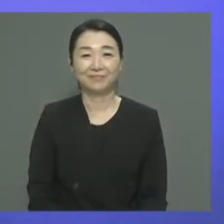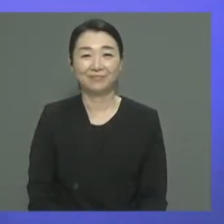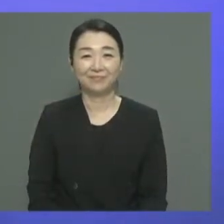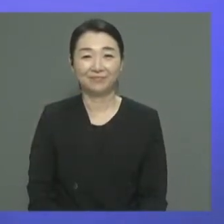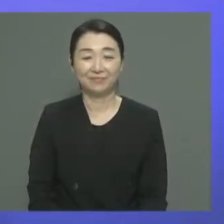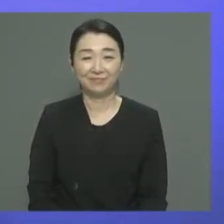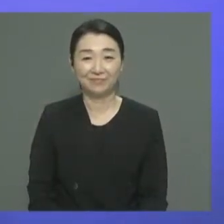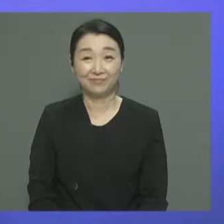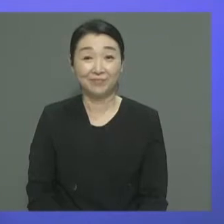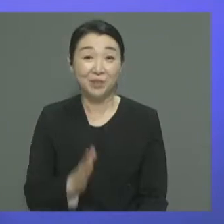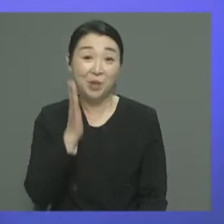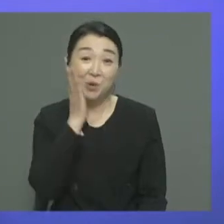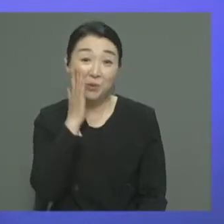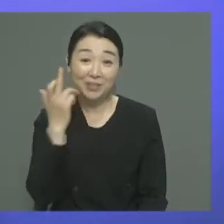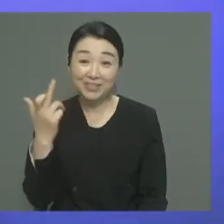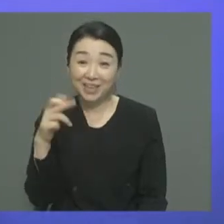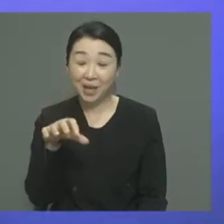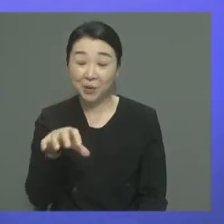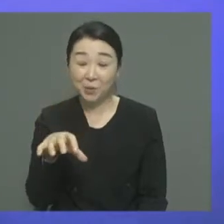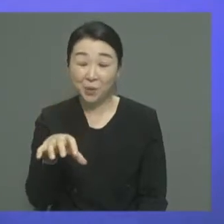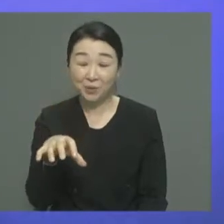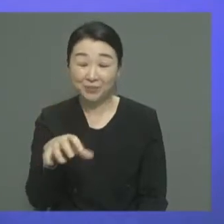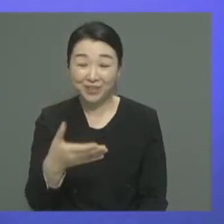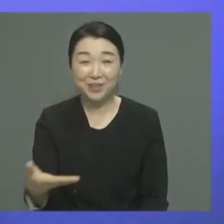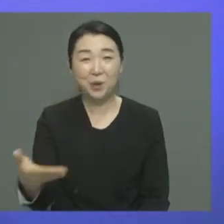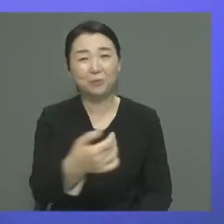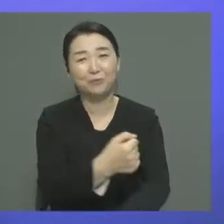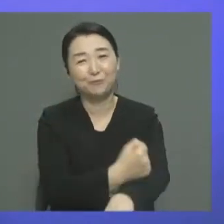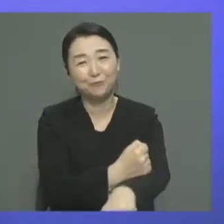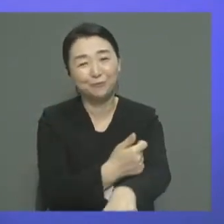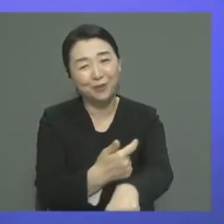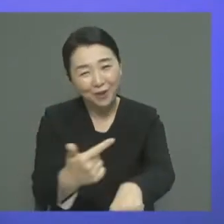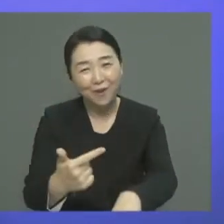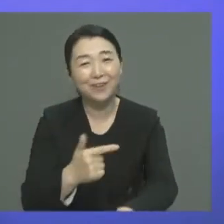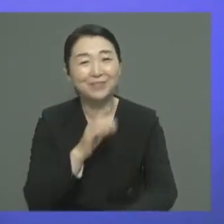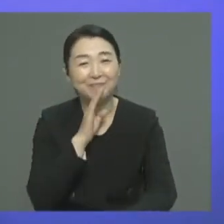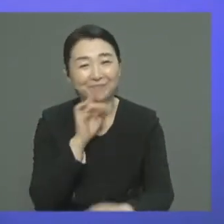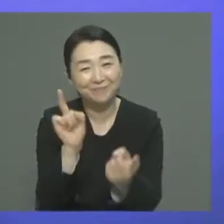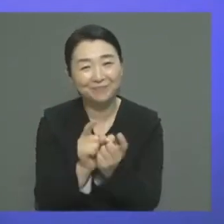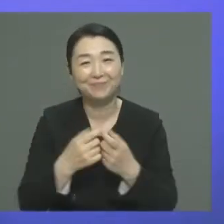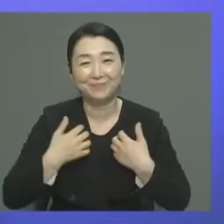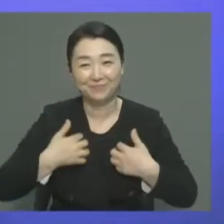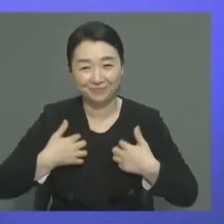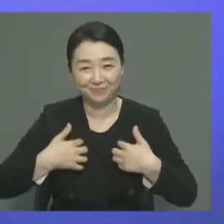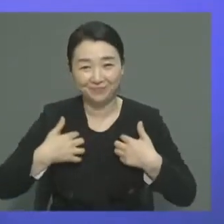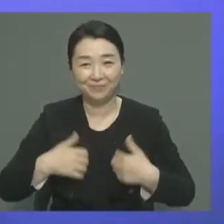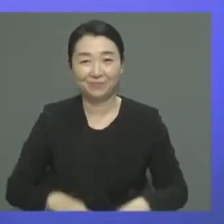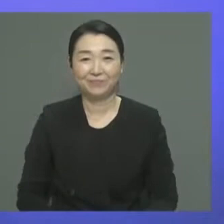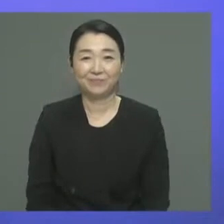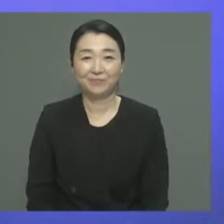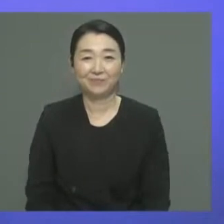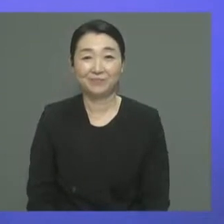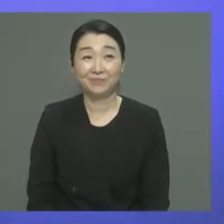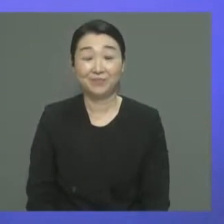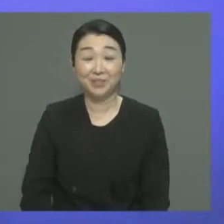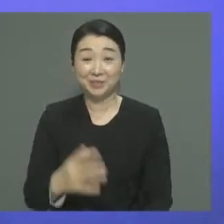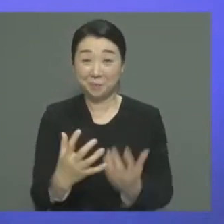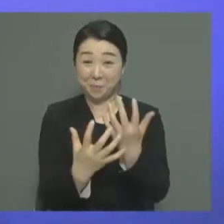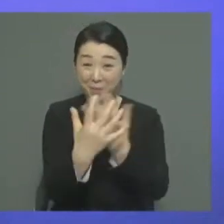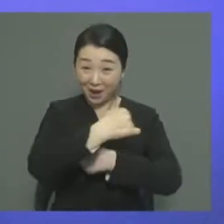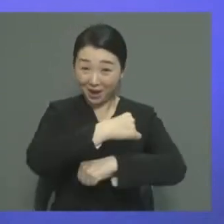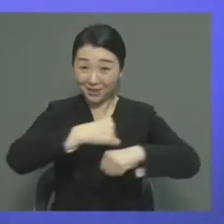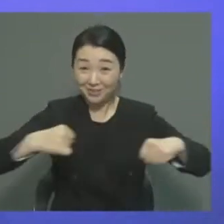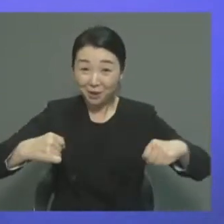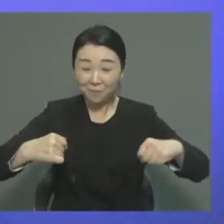4 울산의 고생하시는 당원 동지 여러분 정말로 반갑습니다 이 넓은 공간에 에 더 많은